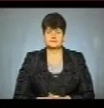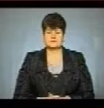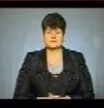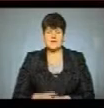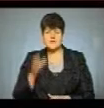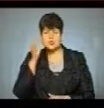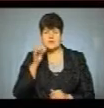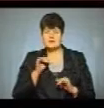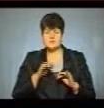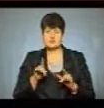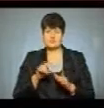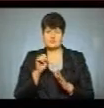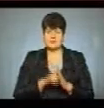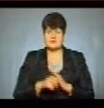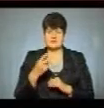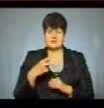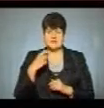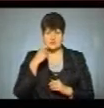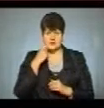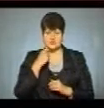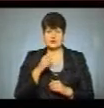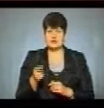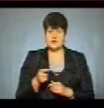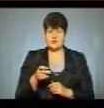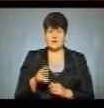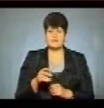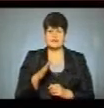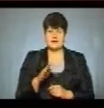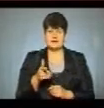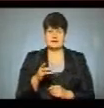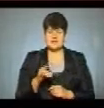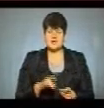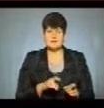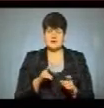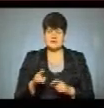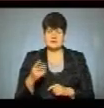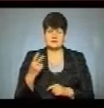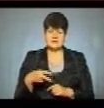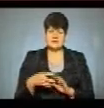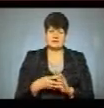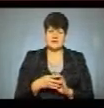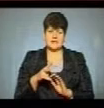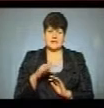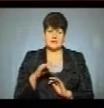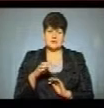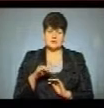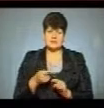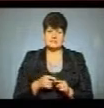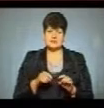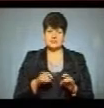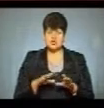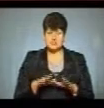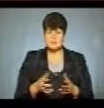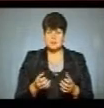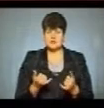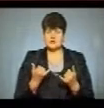Слухання справи щодо вбивства 20-річного тернополянина Віталія Гнатишина перенесли на 29 листопада. Таке рішення прийняли сьогодні